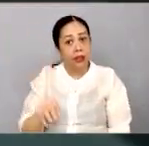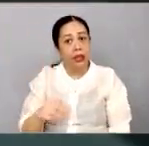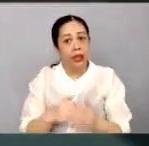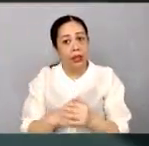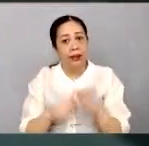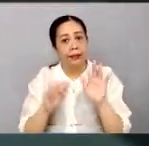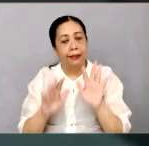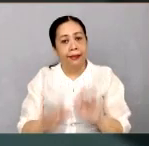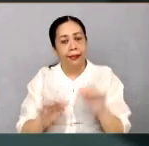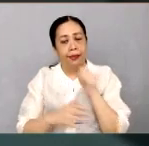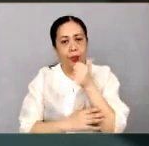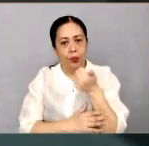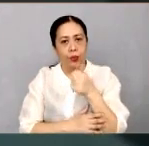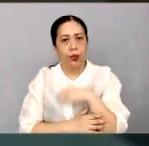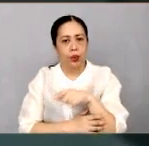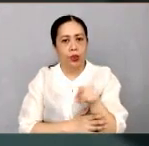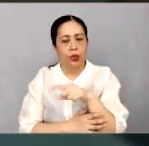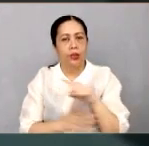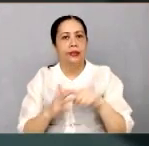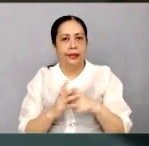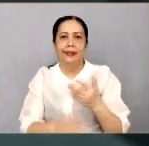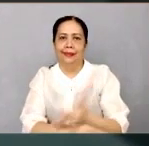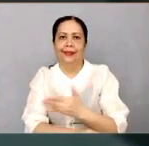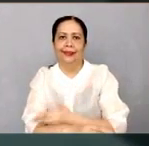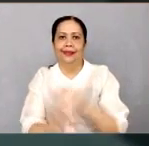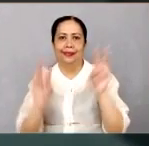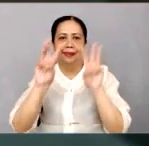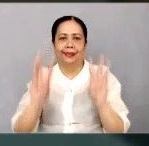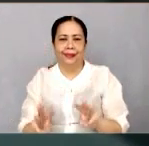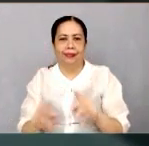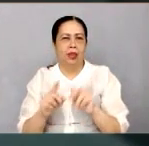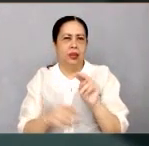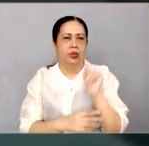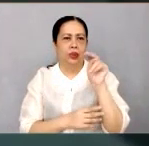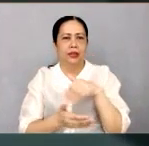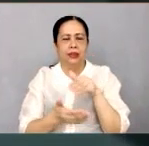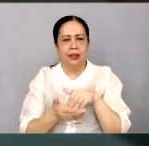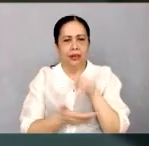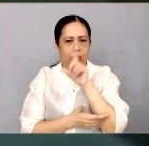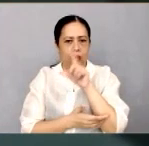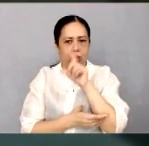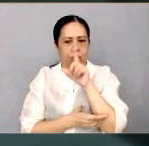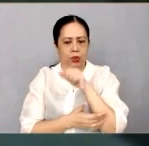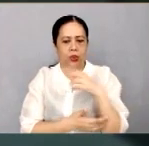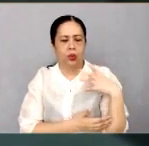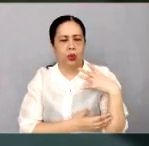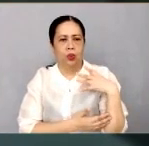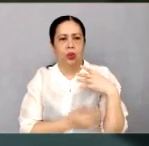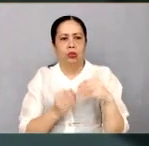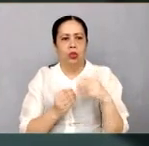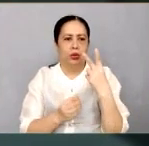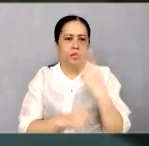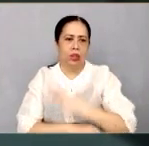bukas is nagsimula na pong gumanda ang panahon. Pero sa Northern Central Luzon, mag-aantay pa ng dalawang araw. So maaaring